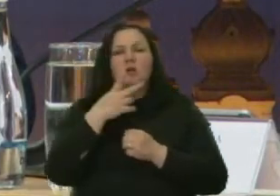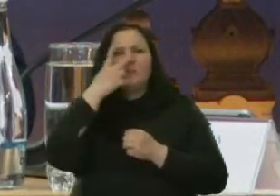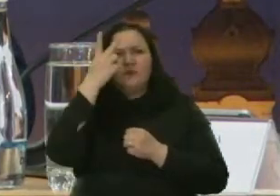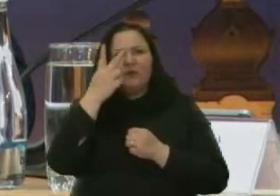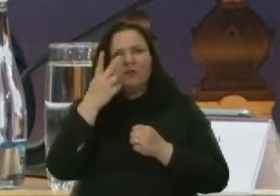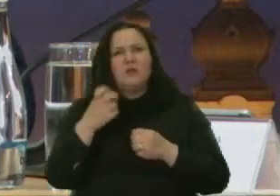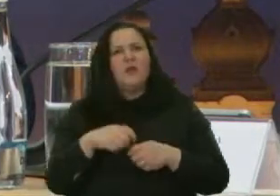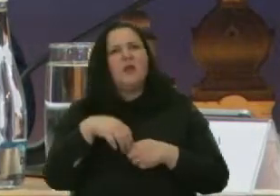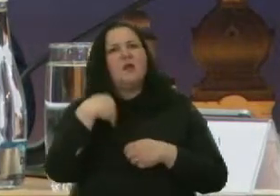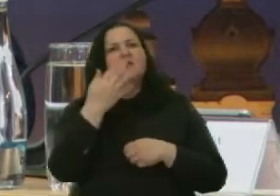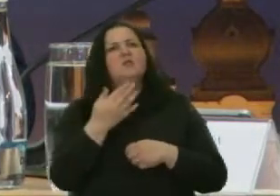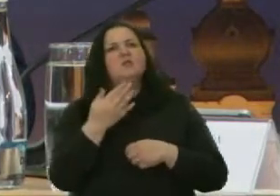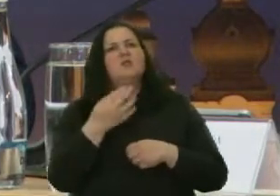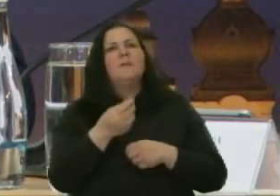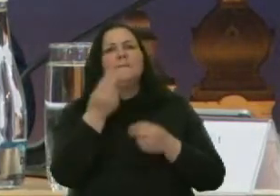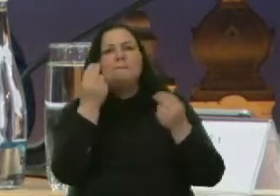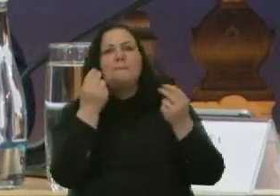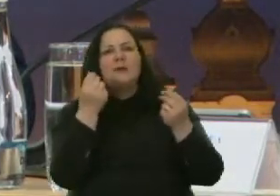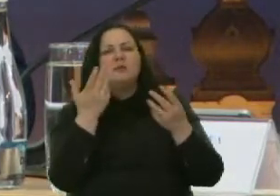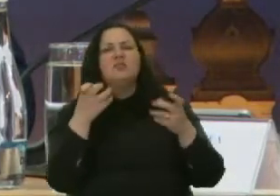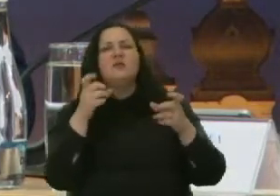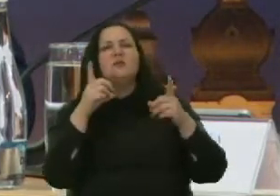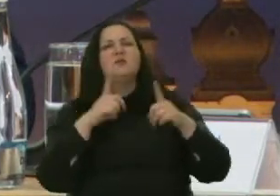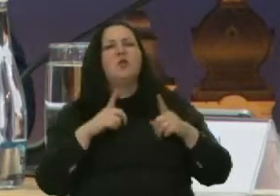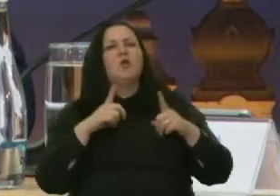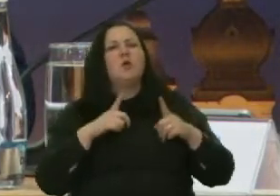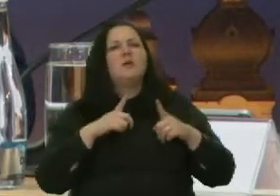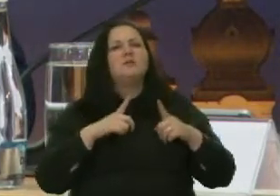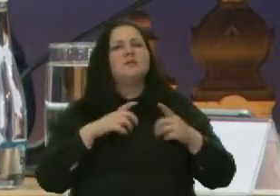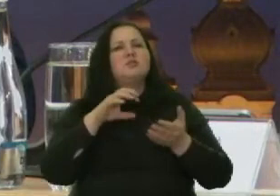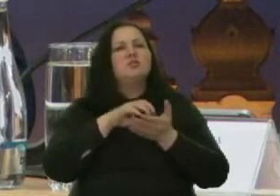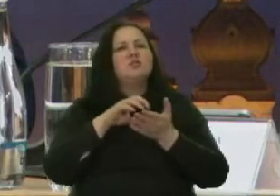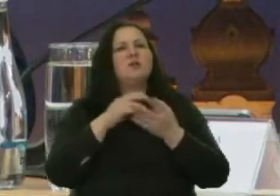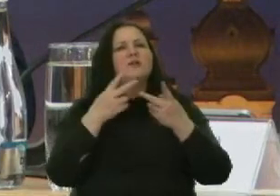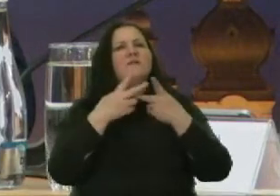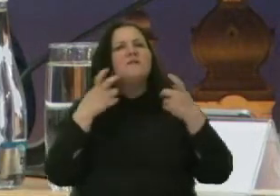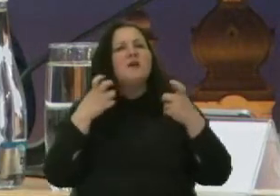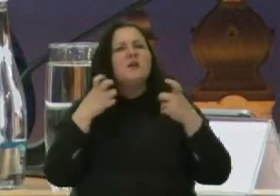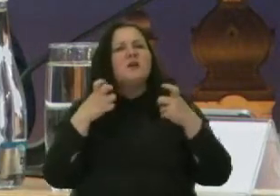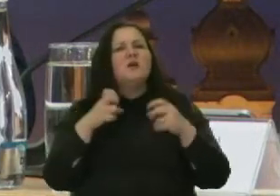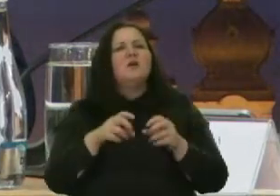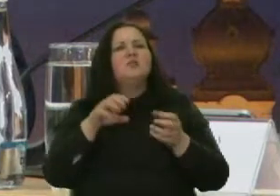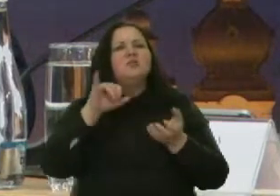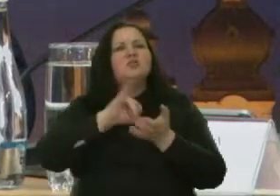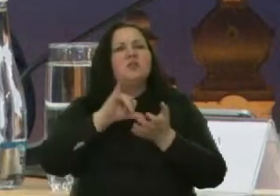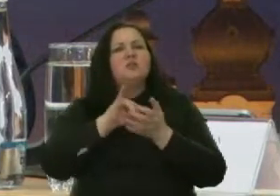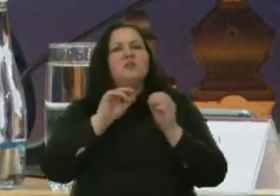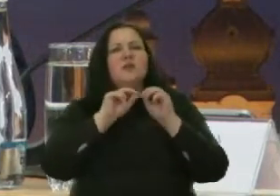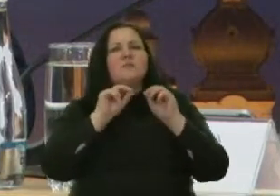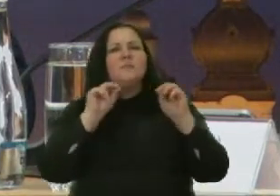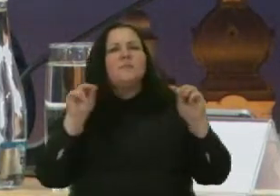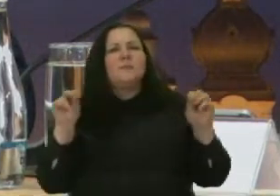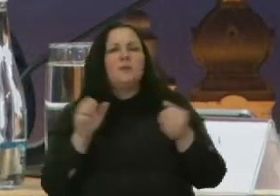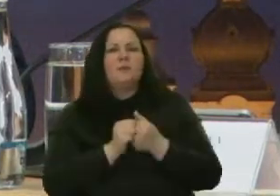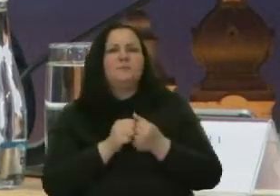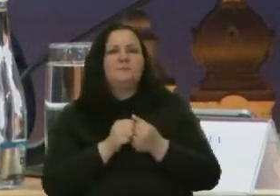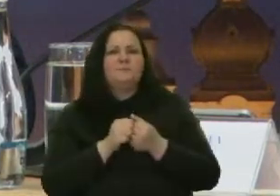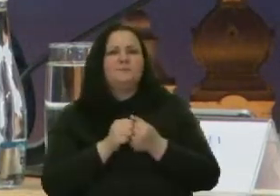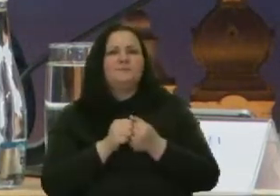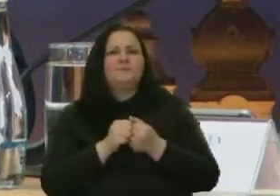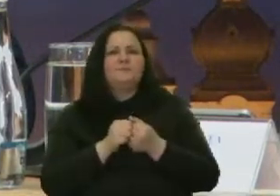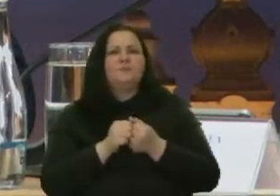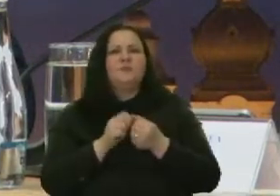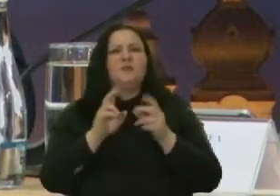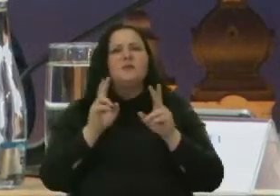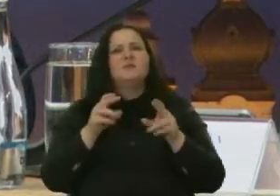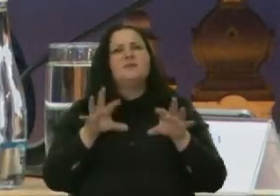de acordare de subvenții bănești pentru familiile ce locuiesc în cartiere fără infrastructură educațională și uc copii la agile privată știți bine a încercat doamna viceprimar or Hm și să